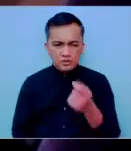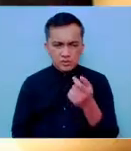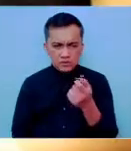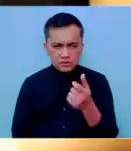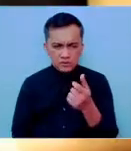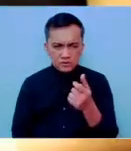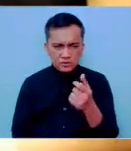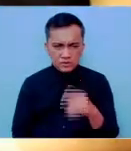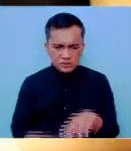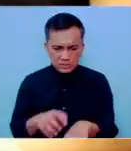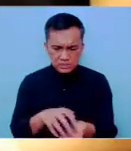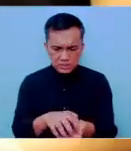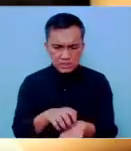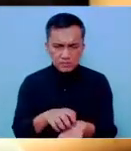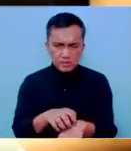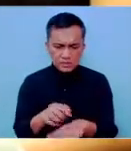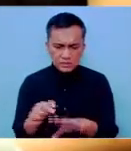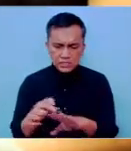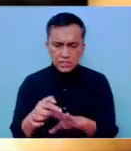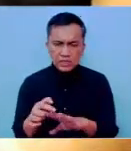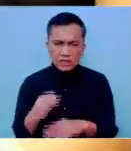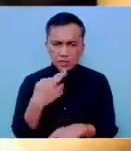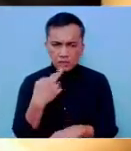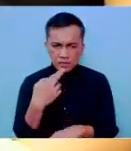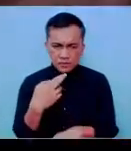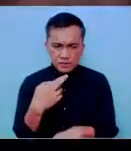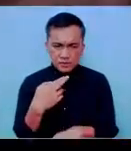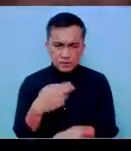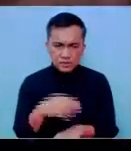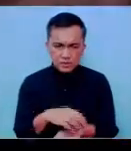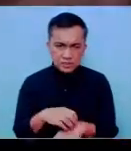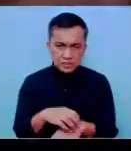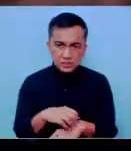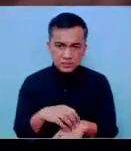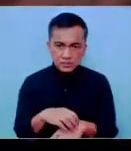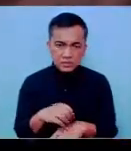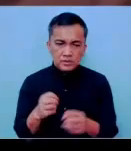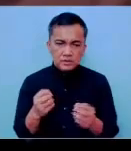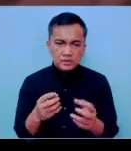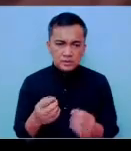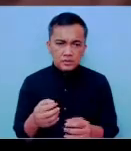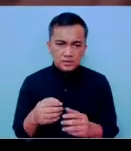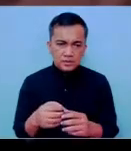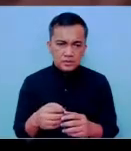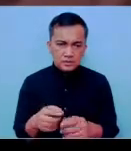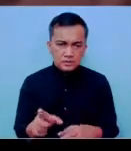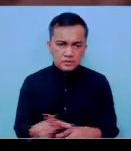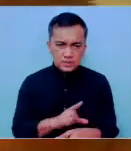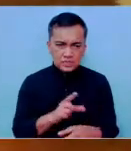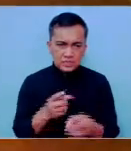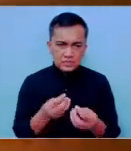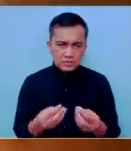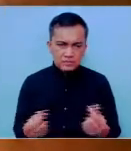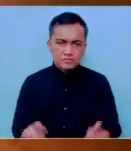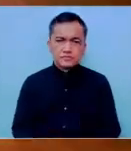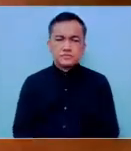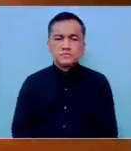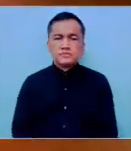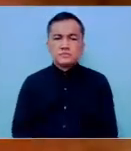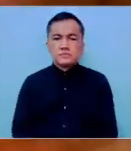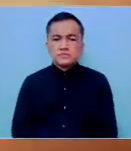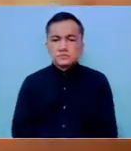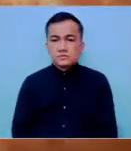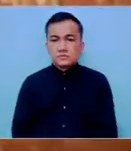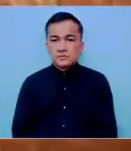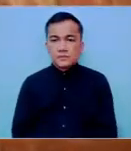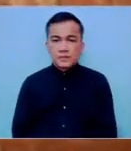kamot pumupula agag na-catch ko ng malalim matagal maghilum doog kabilang sa mga